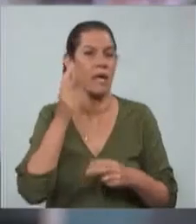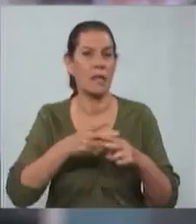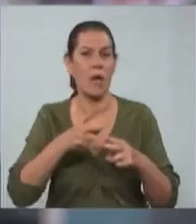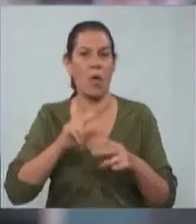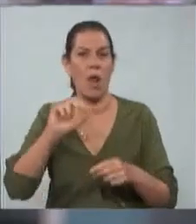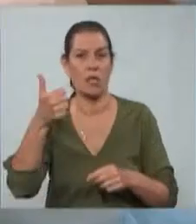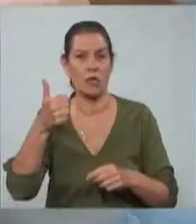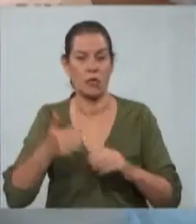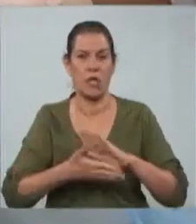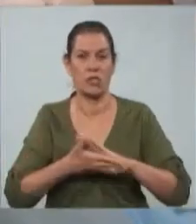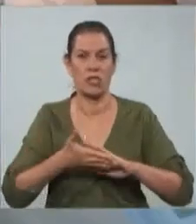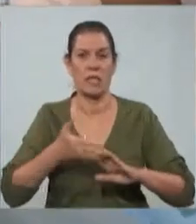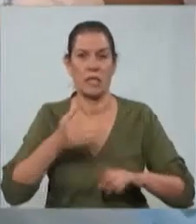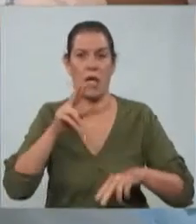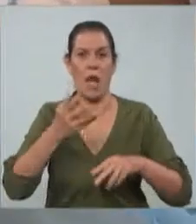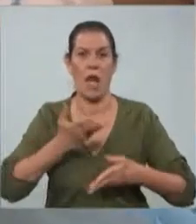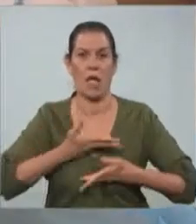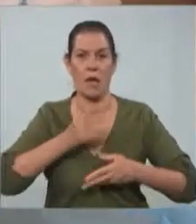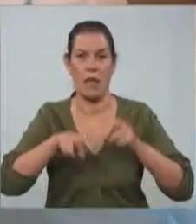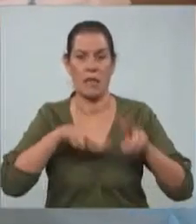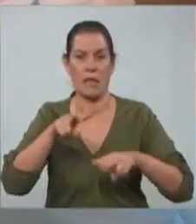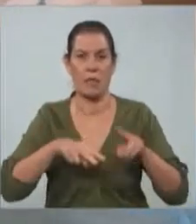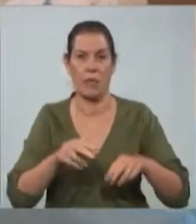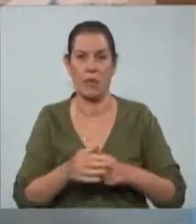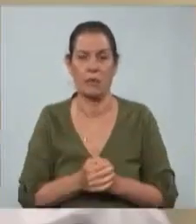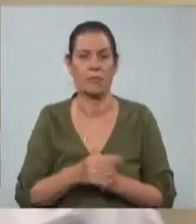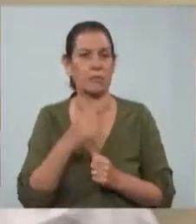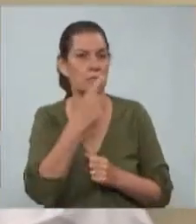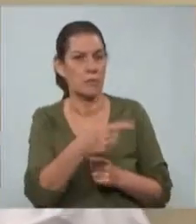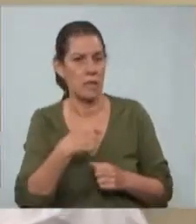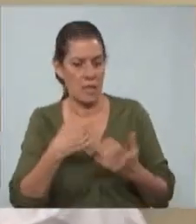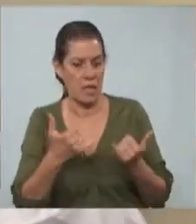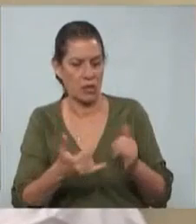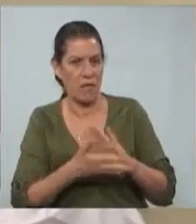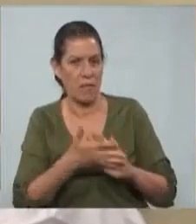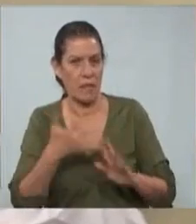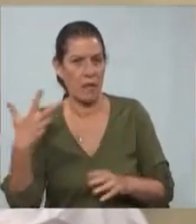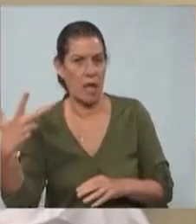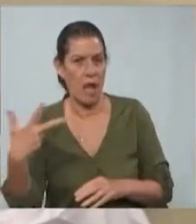בטיפול. הדס, אני מתחילה עכשיו להזריק את התרופה. אוקיי.